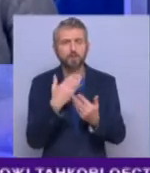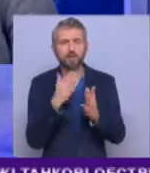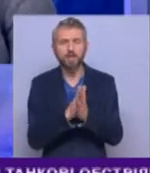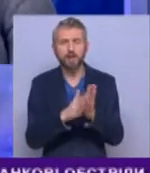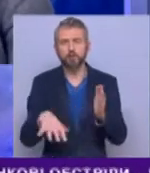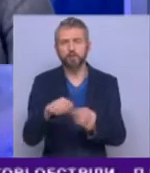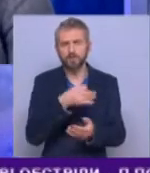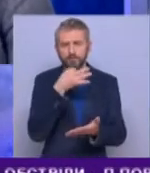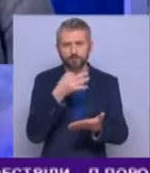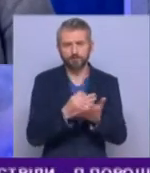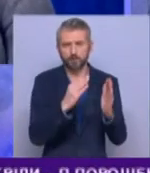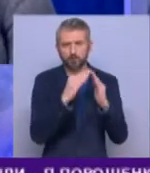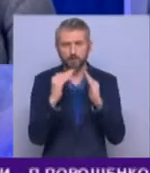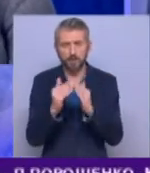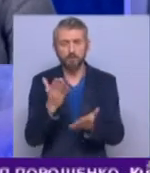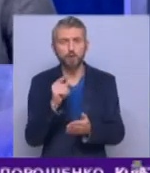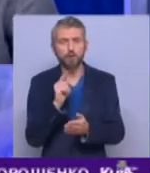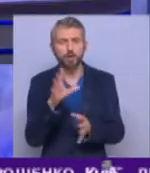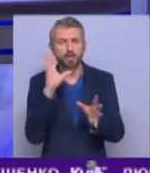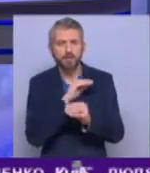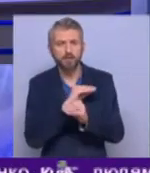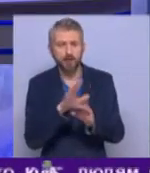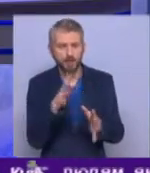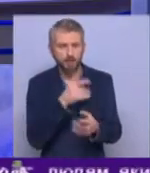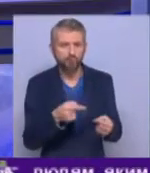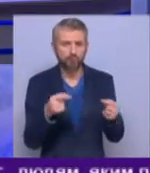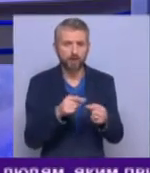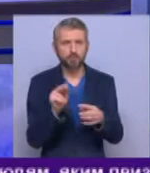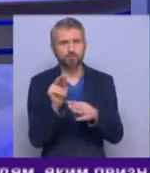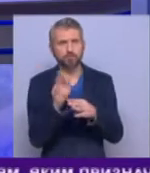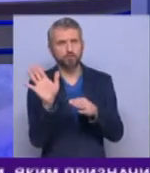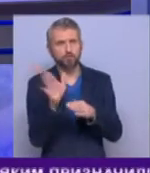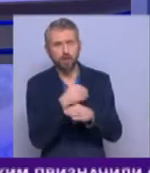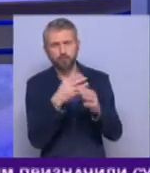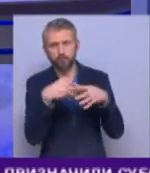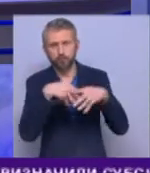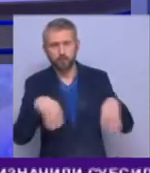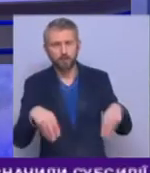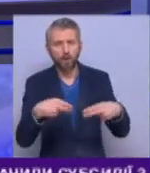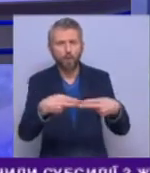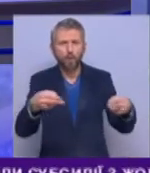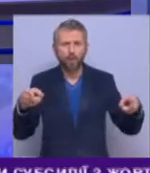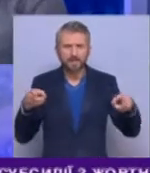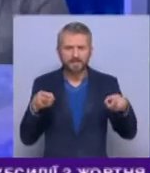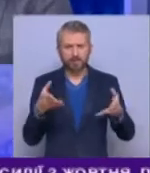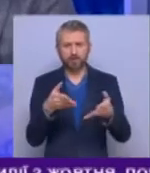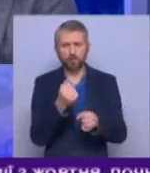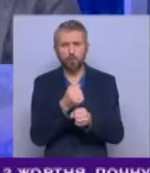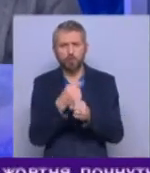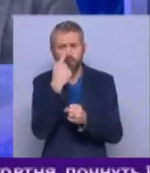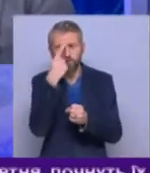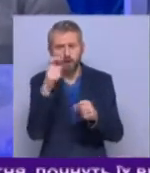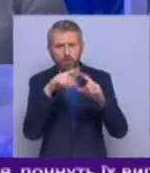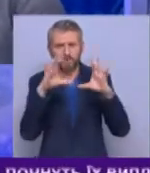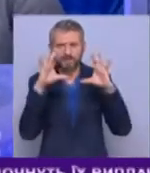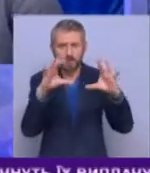всіх балансоутримуючих будинків. Якщо ви навіть не встигаєте вчасно там усунути бурульки, огородіть це сигнальними стрічками, зробіть там попереджувальні